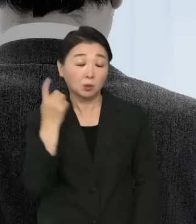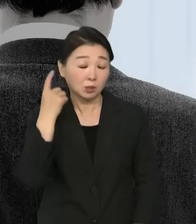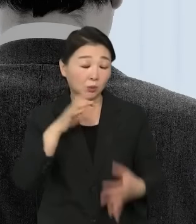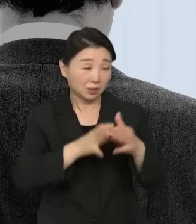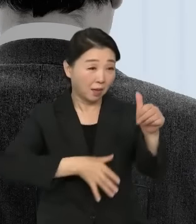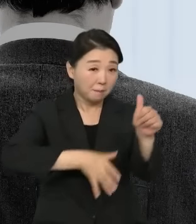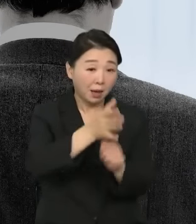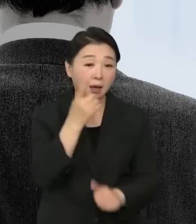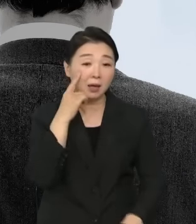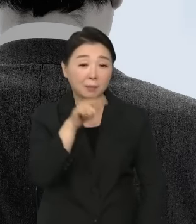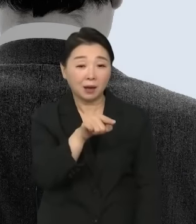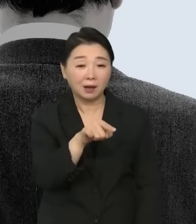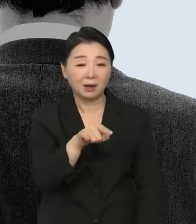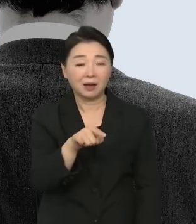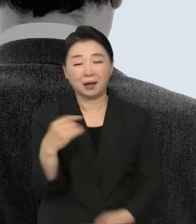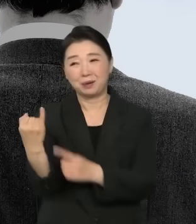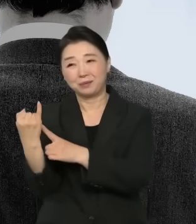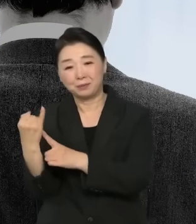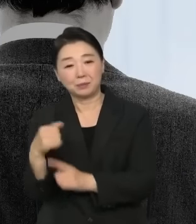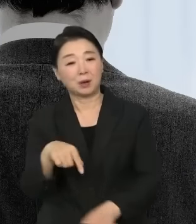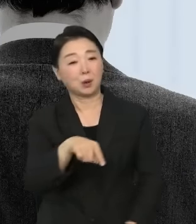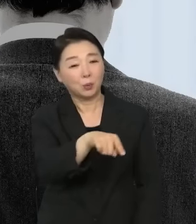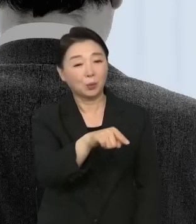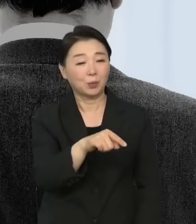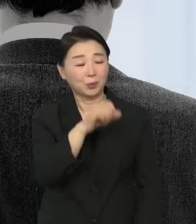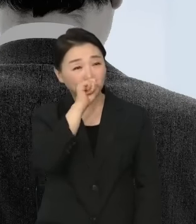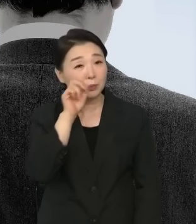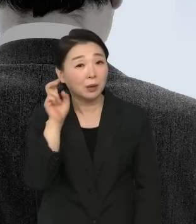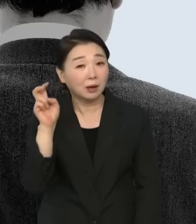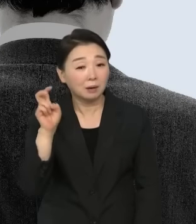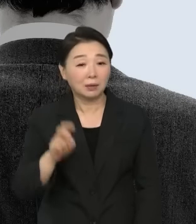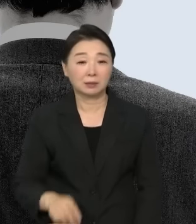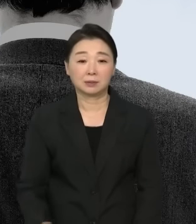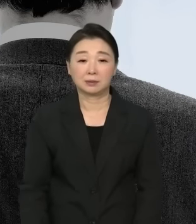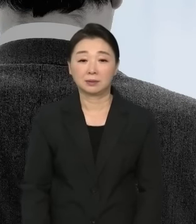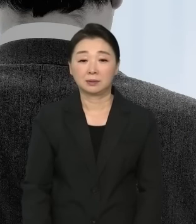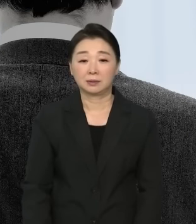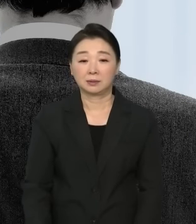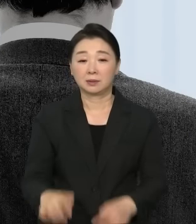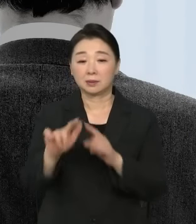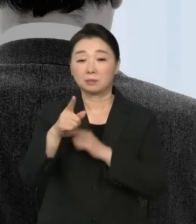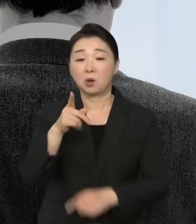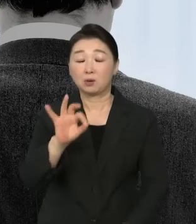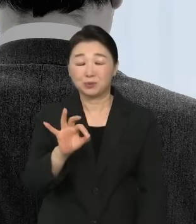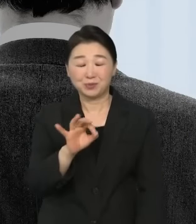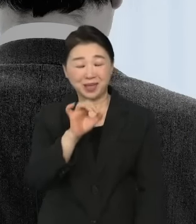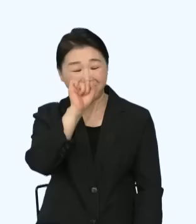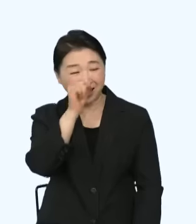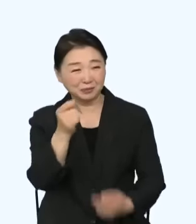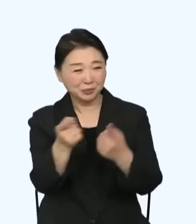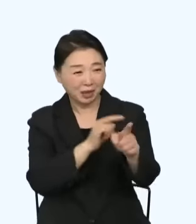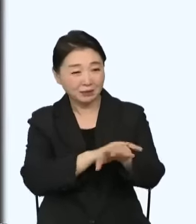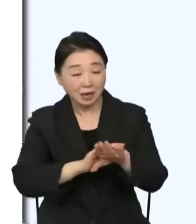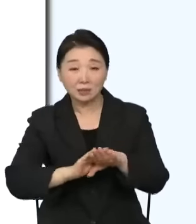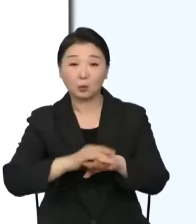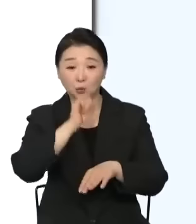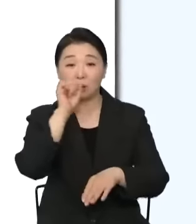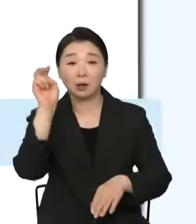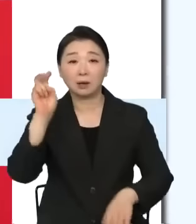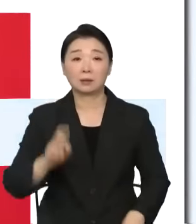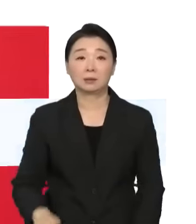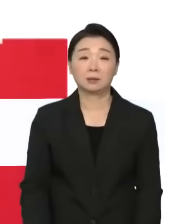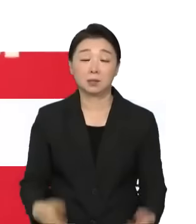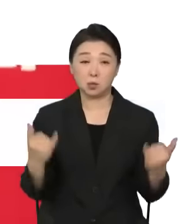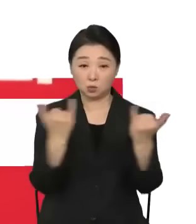에게접근하면 영부인이'당신들이바로 이명수군요'라고말할거예요.""맞아요."" 모든걸다해냈다는뜻이죠." 통화후